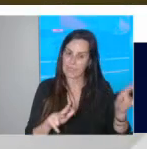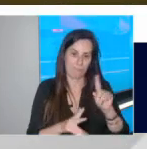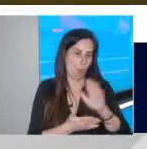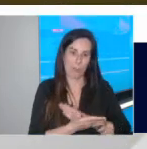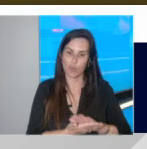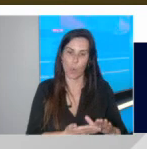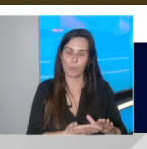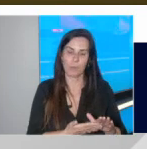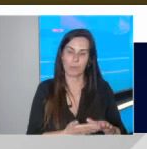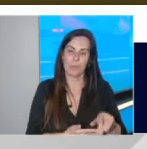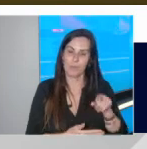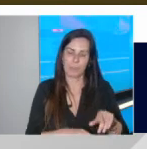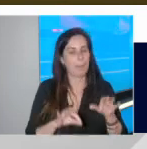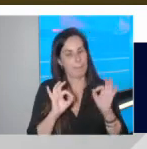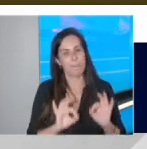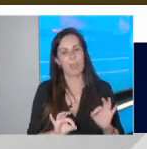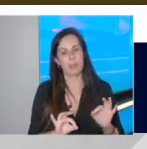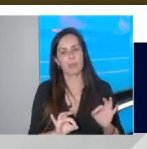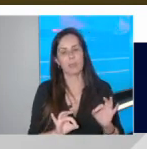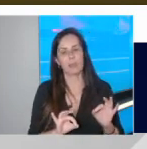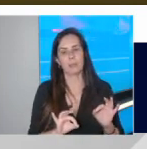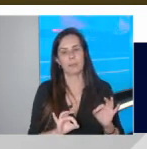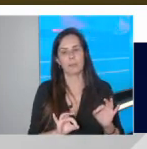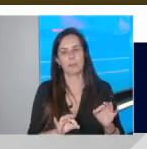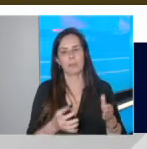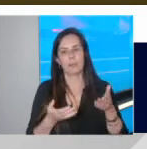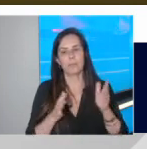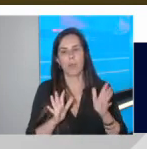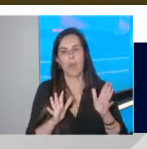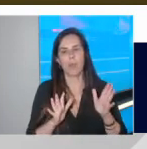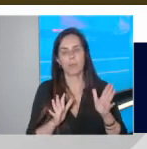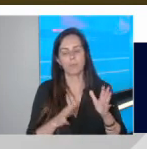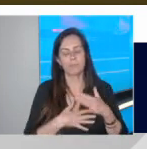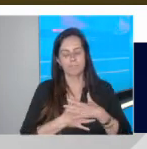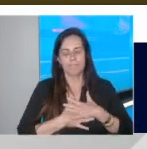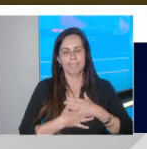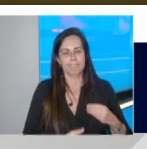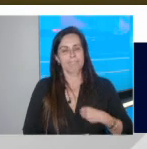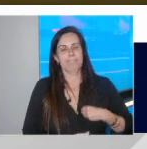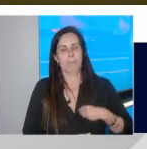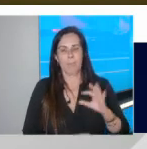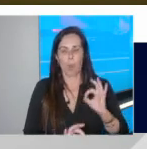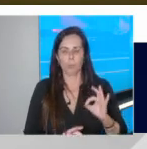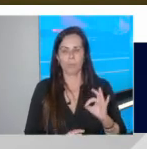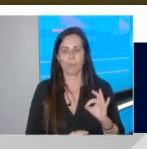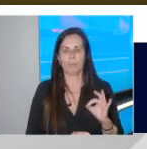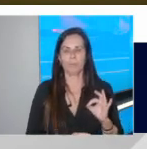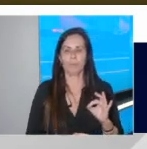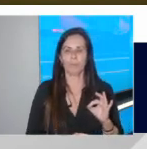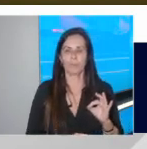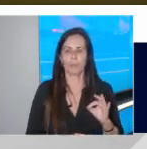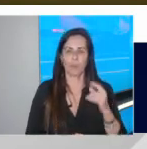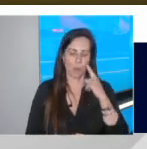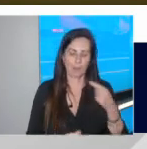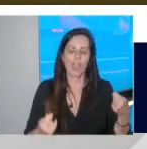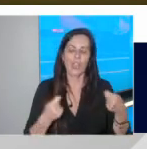פשוט. וזה באמת מאוד מאוד מאוד נוגע ללב, מאוד מציג באמת את